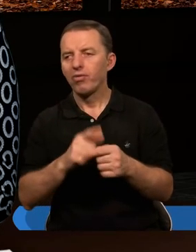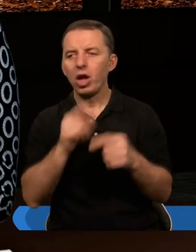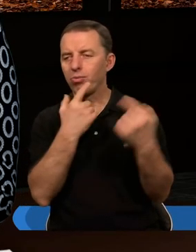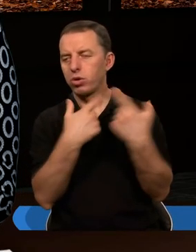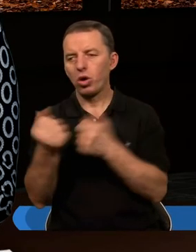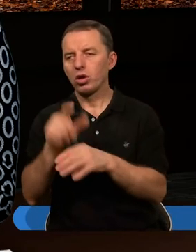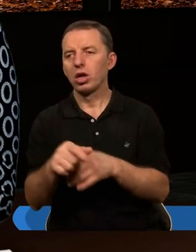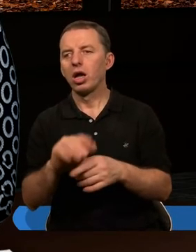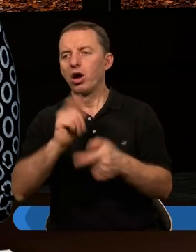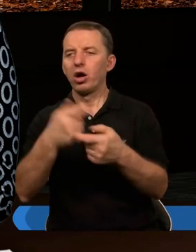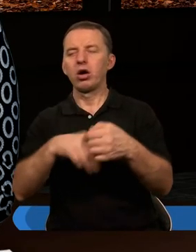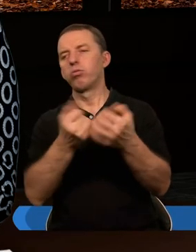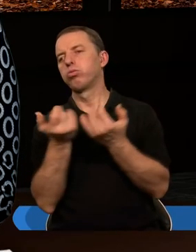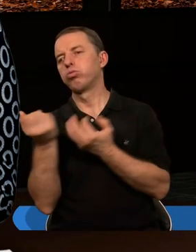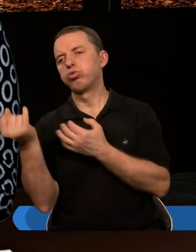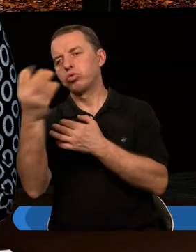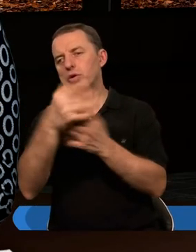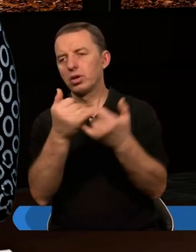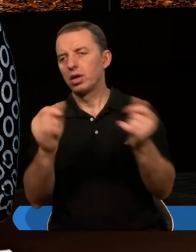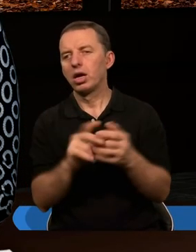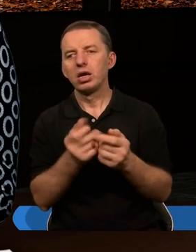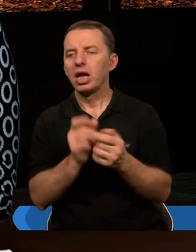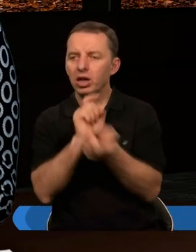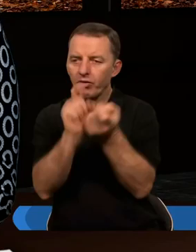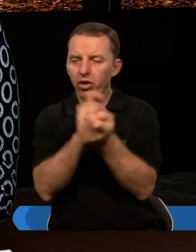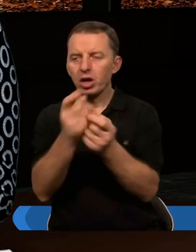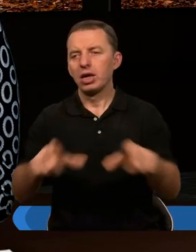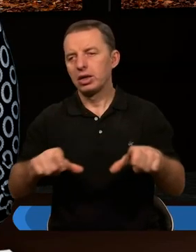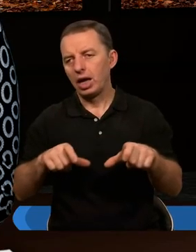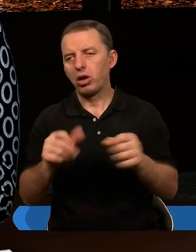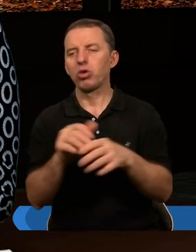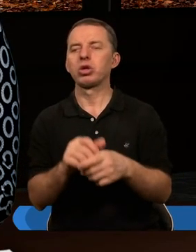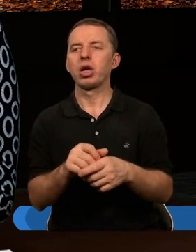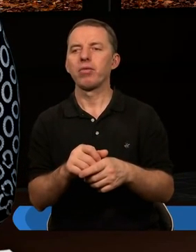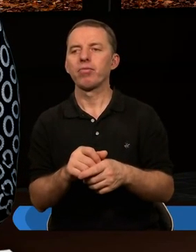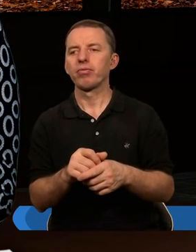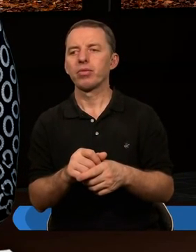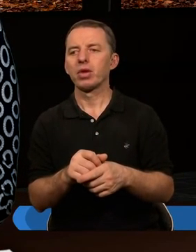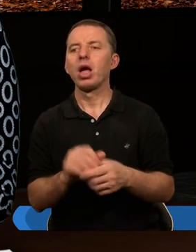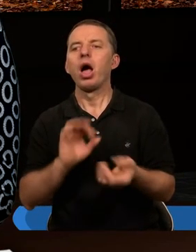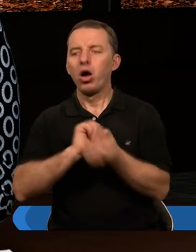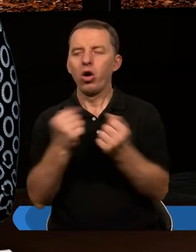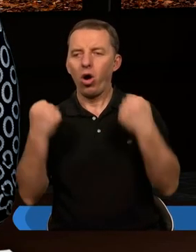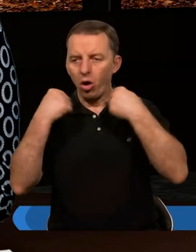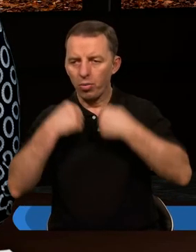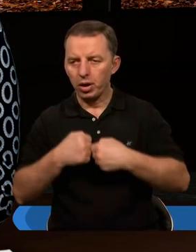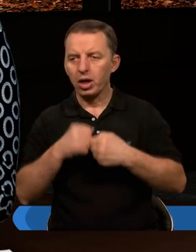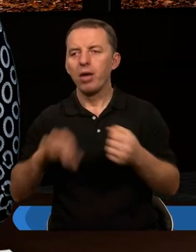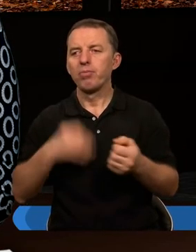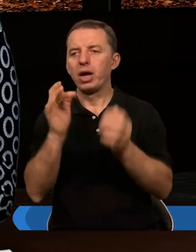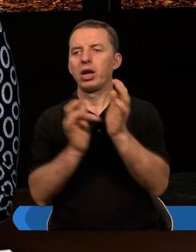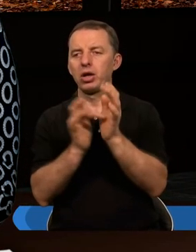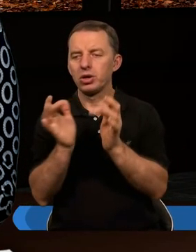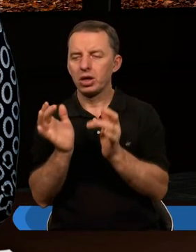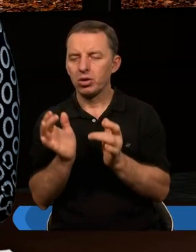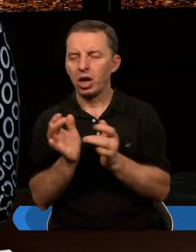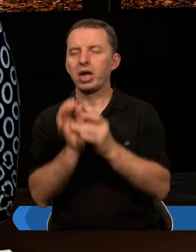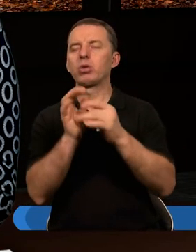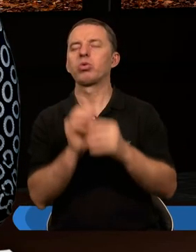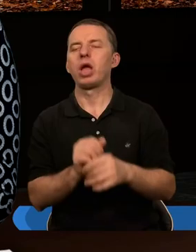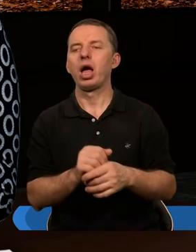nie w rozpustach i rozwiązłości, nie w sfarach i zazdrości, ale obleczcie się w Pana Jezusa